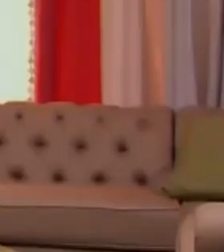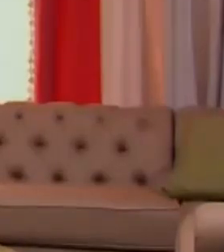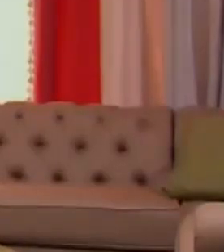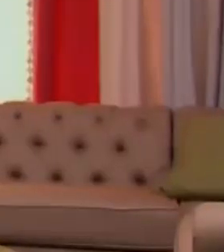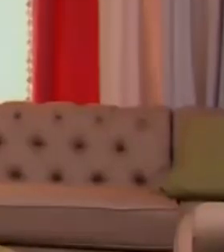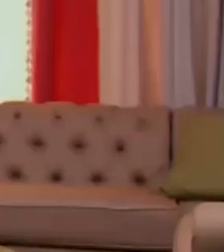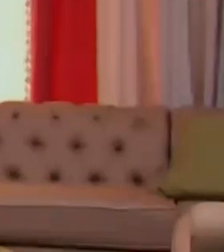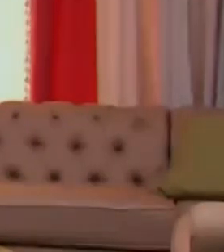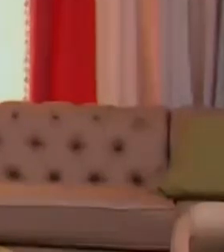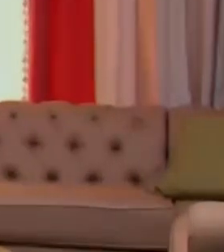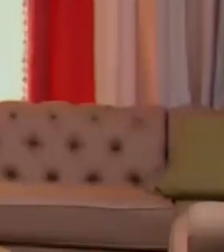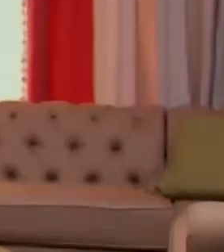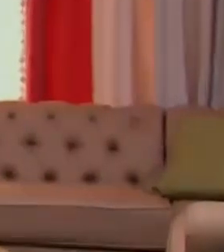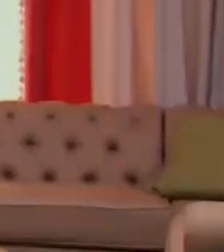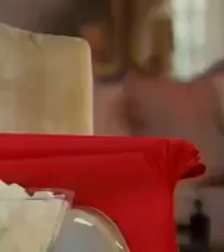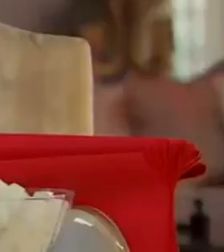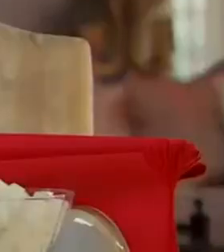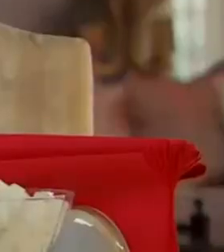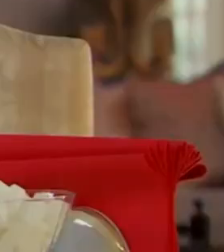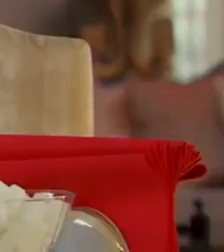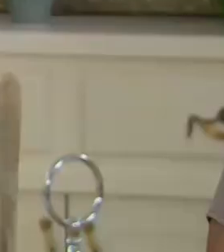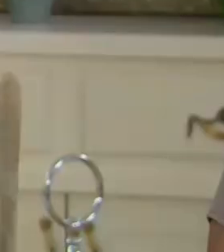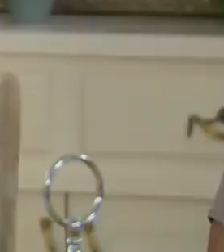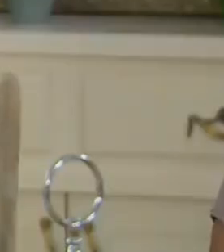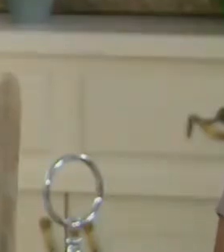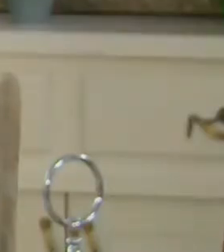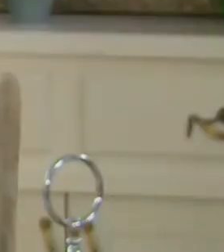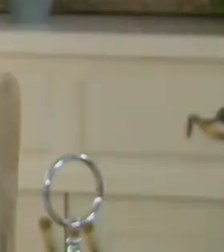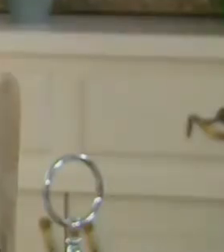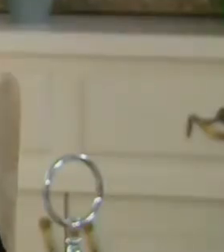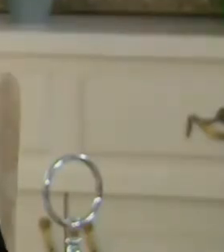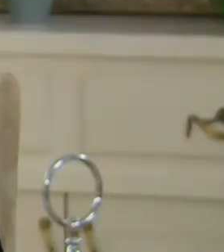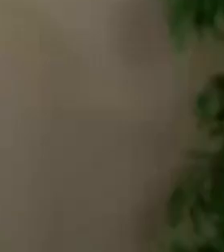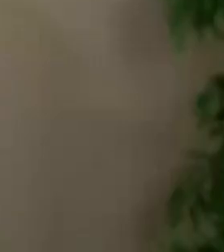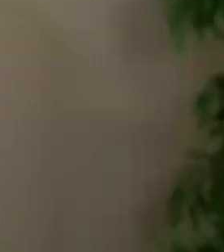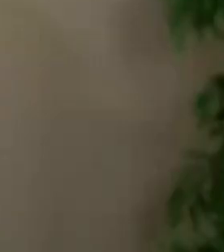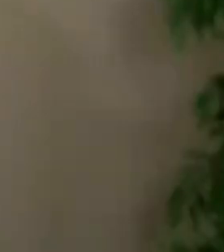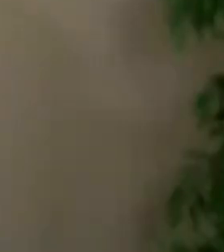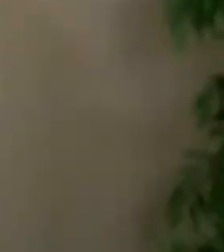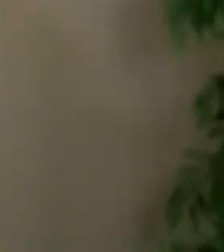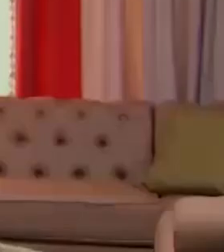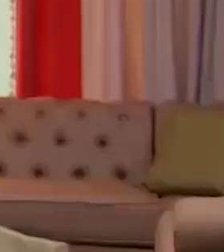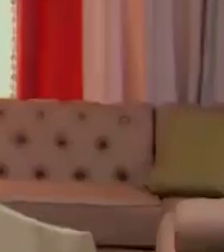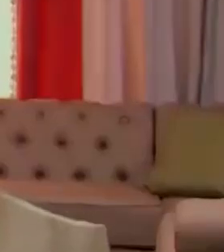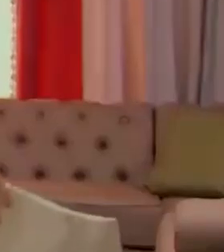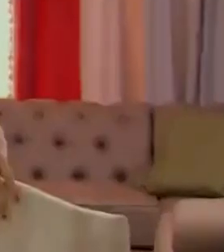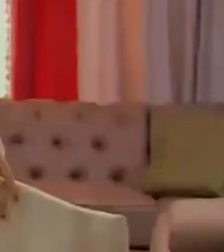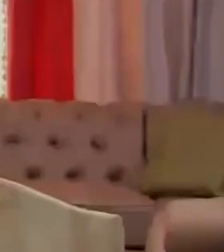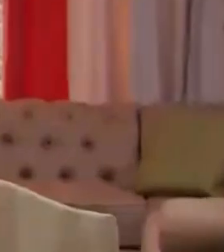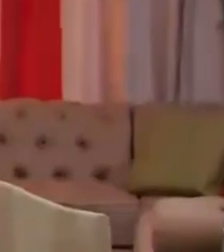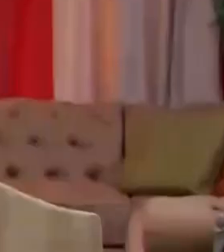Giriş gelini önce soldaki sağlam sandalyeye, ardından da sağdaki kırık sandalyeye koydu. Herkes merak içinde.